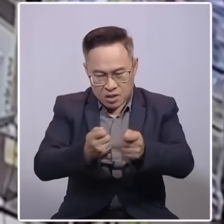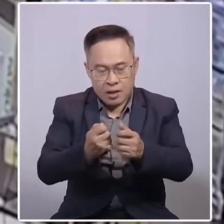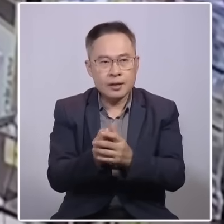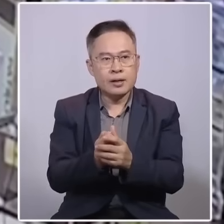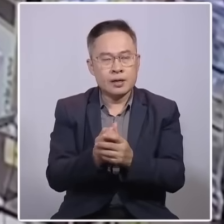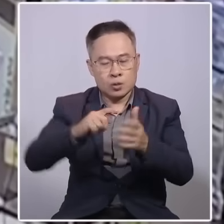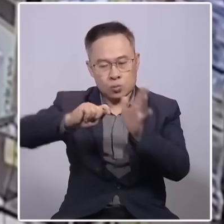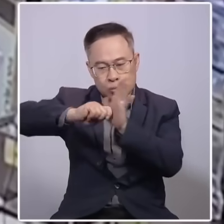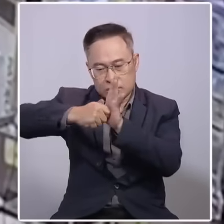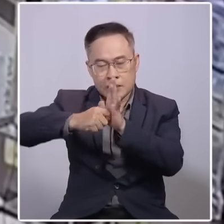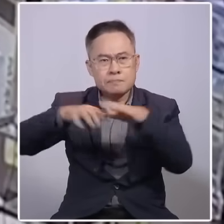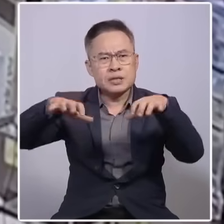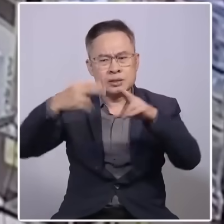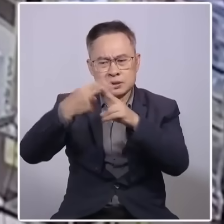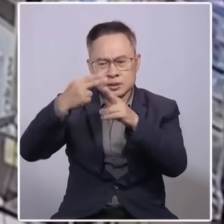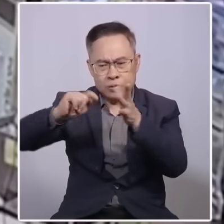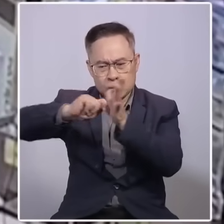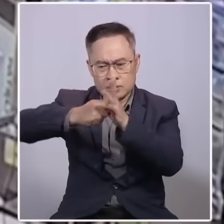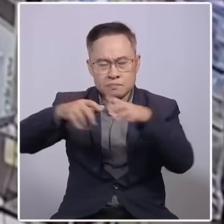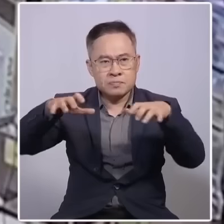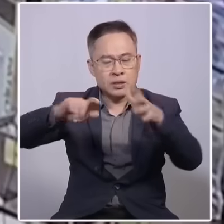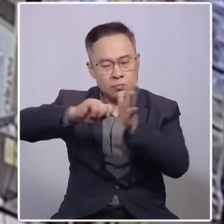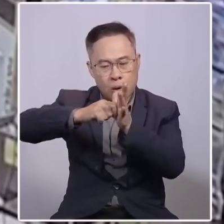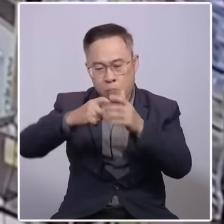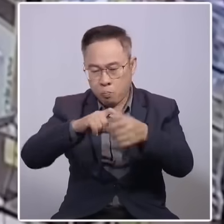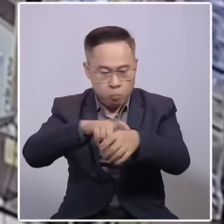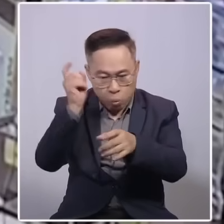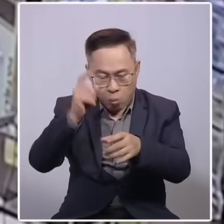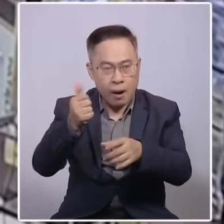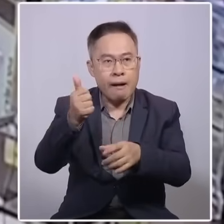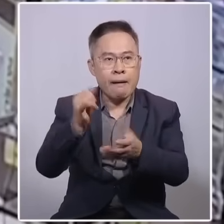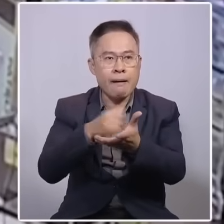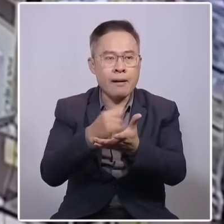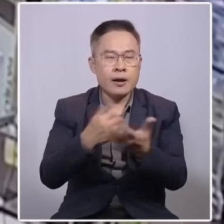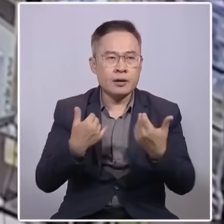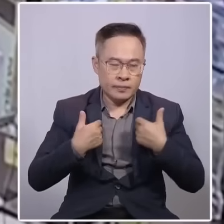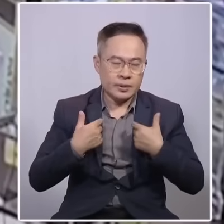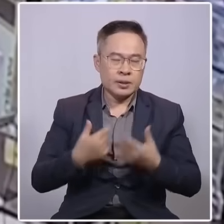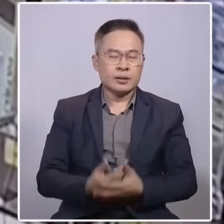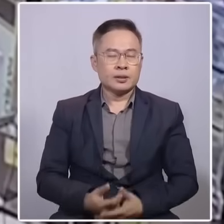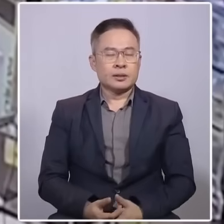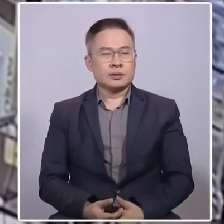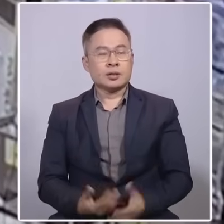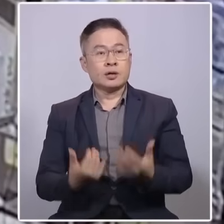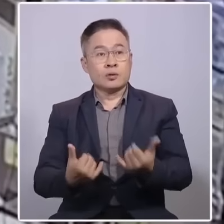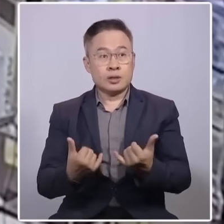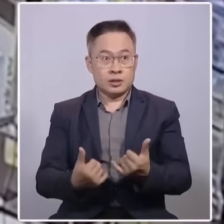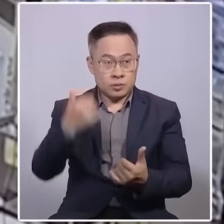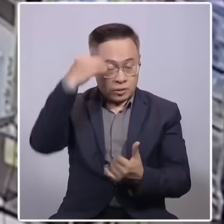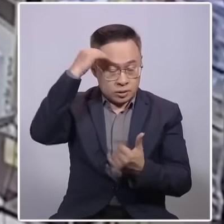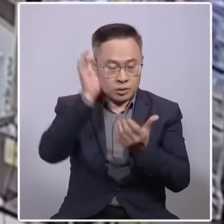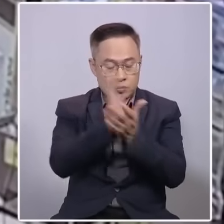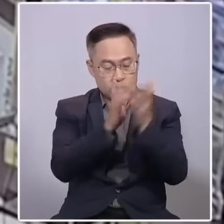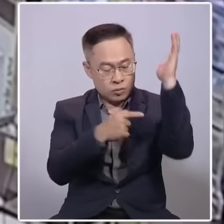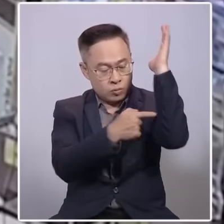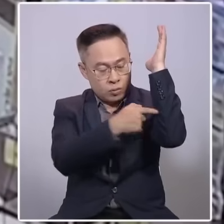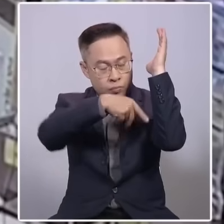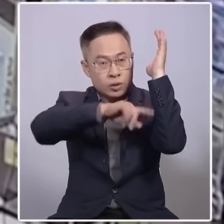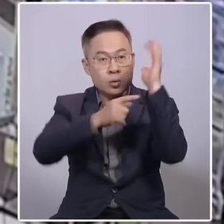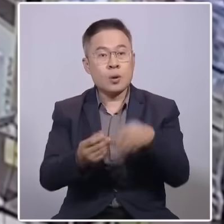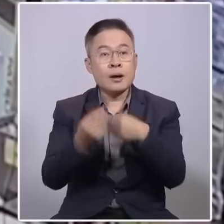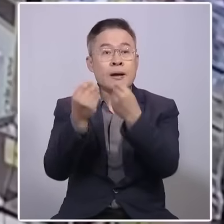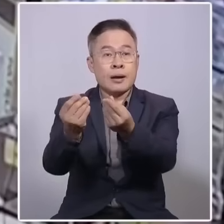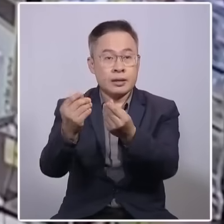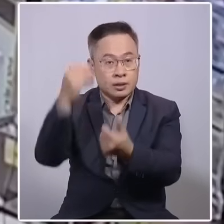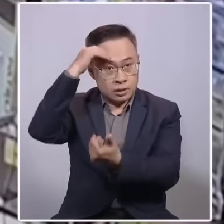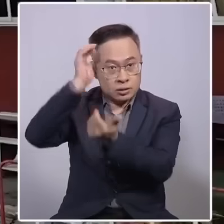ไทยของเราก็รายงานเพิ่มเติมนะครับว่าหลังจากที่ส่งตัวบิ๊กกับปอยเนี่ยมาที่สพเมืองนครศรีธรรมราชเนี่ยเพื่อให้พนักงานสอบสวนทำ